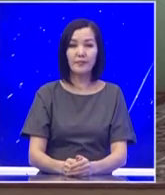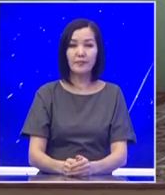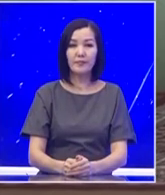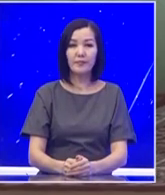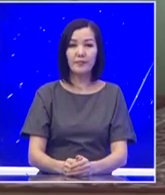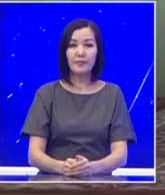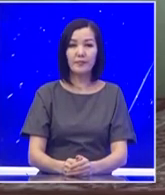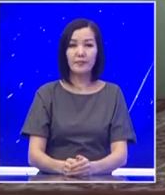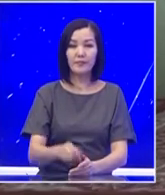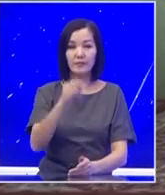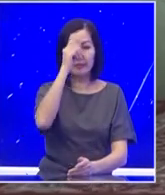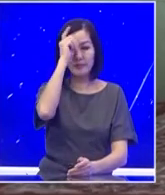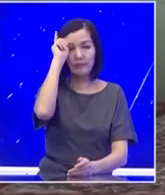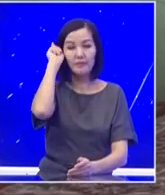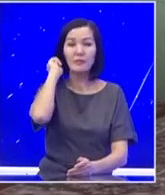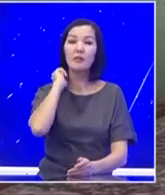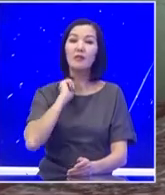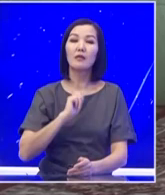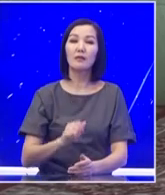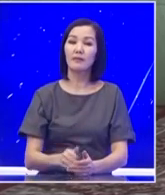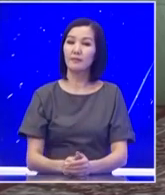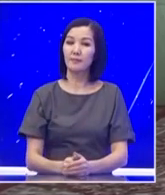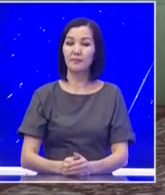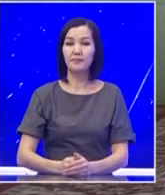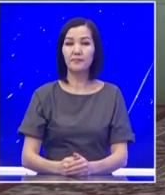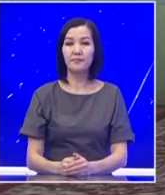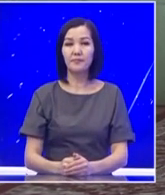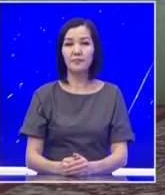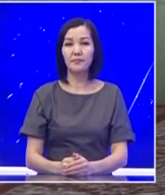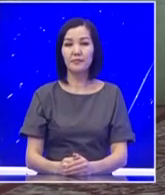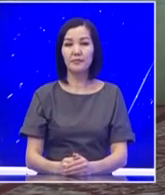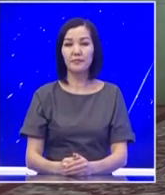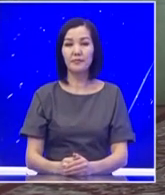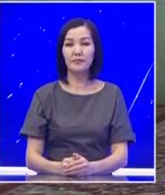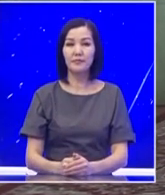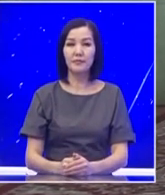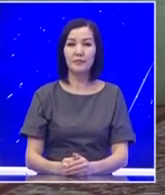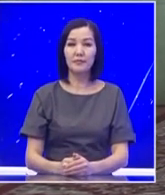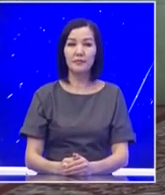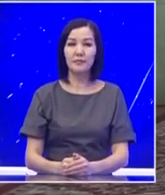Thank you.